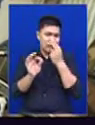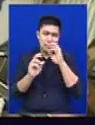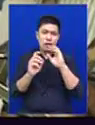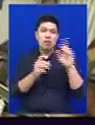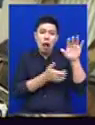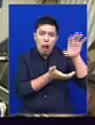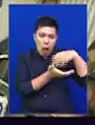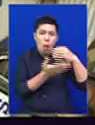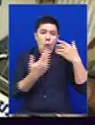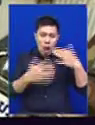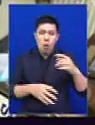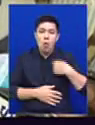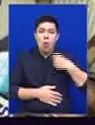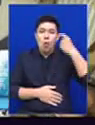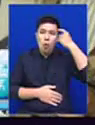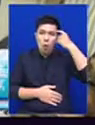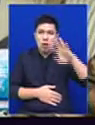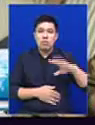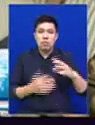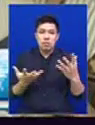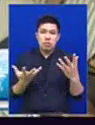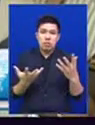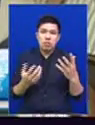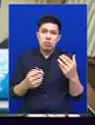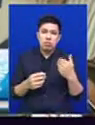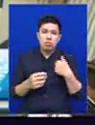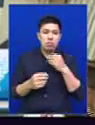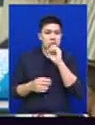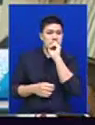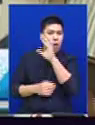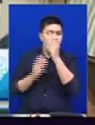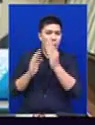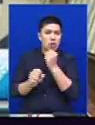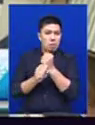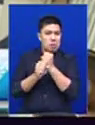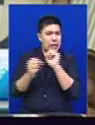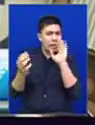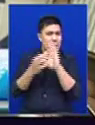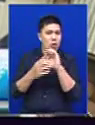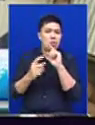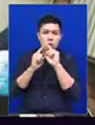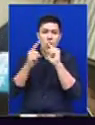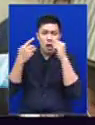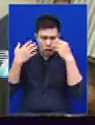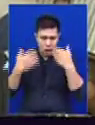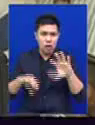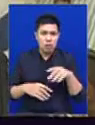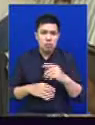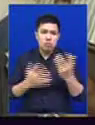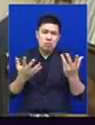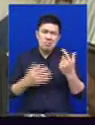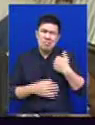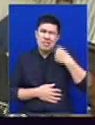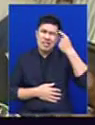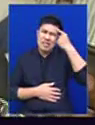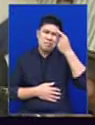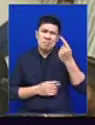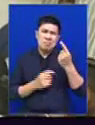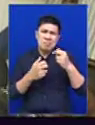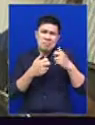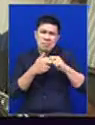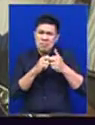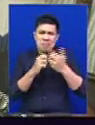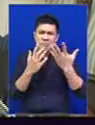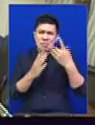ได้ทราบแล้วก็ได้แจ้งกับผู้เกี่ยวข้องก็ไปแล้วเหมือนกันก็คิดว่าไม่ได้มีปฏิกิริยาอะ